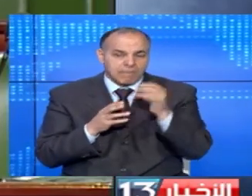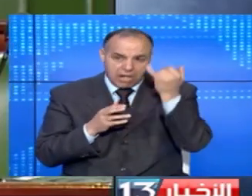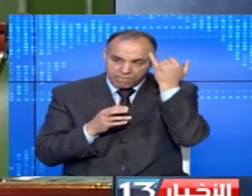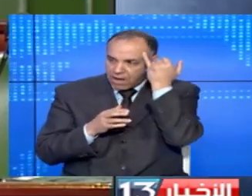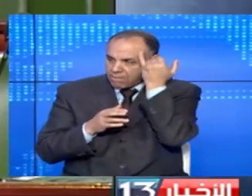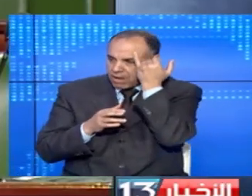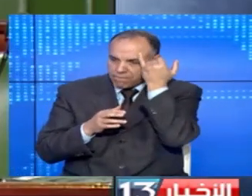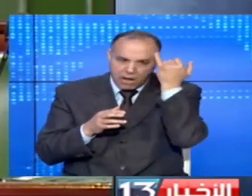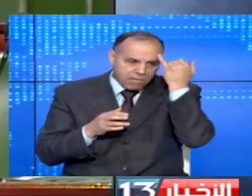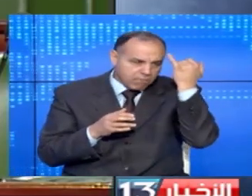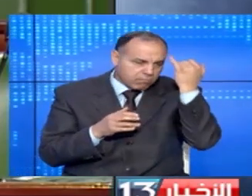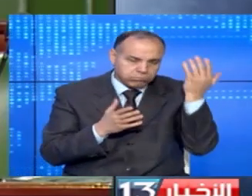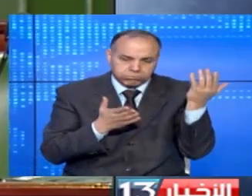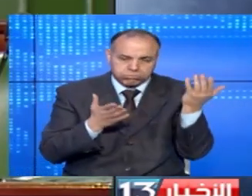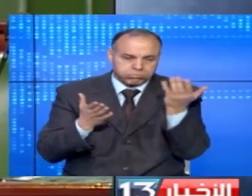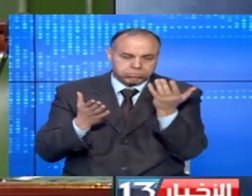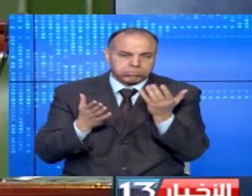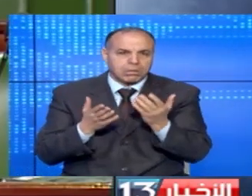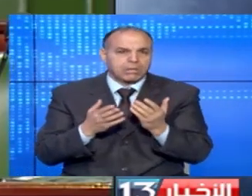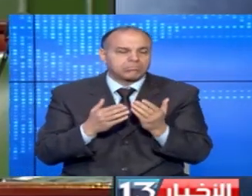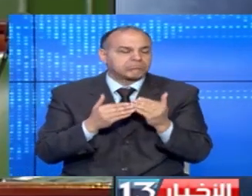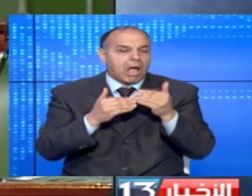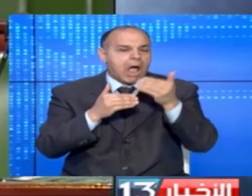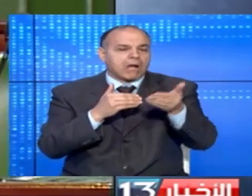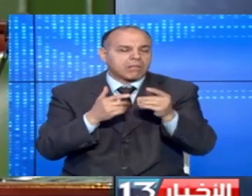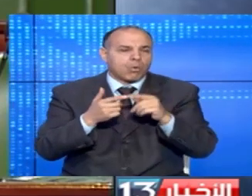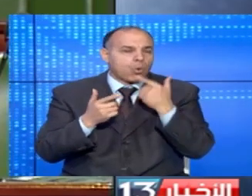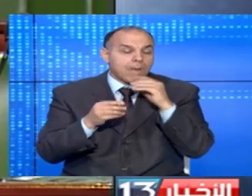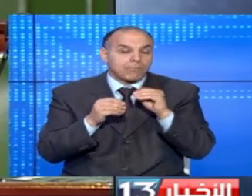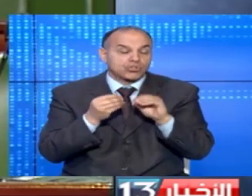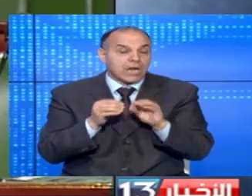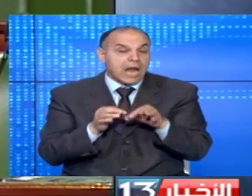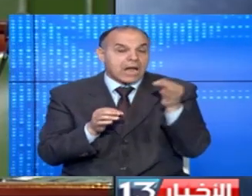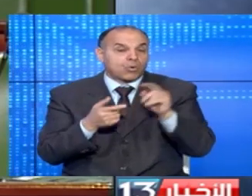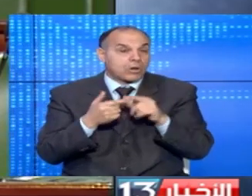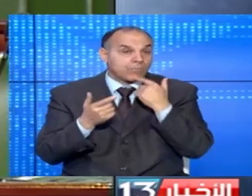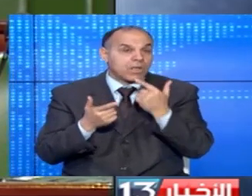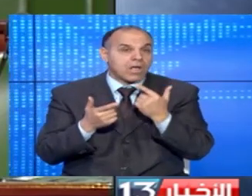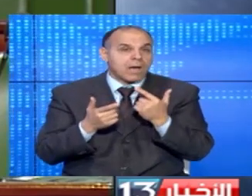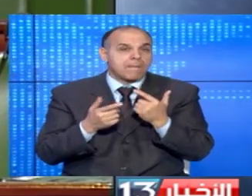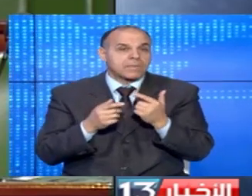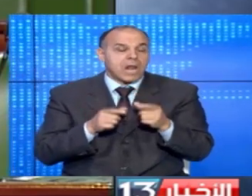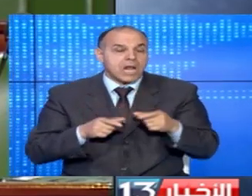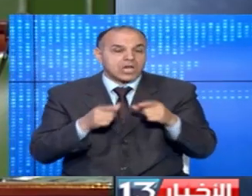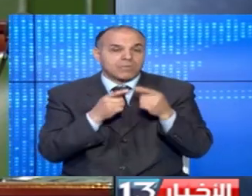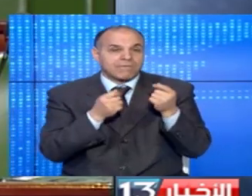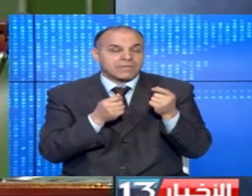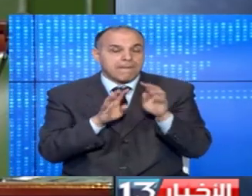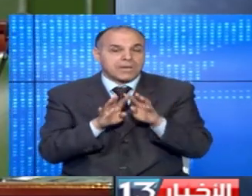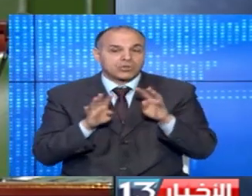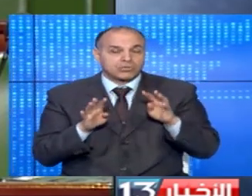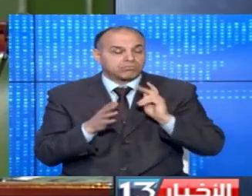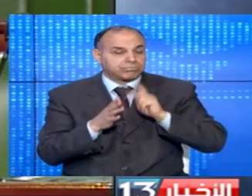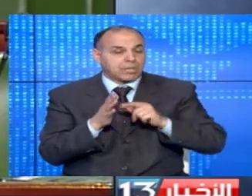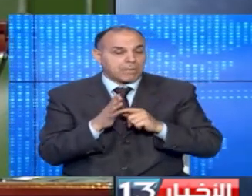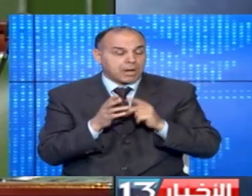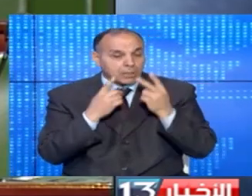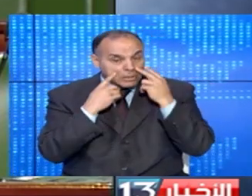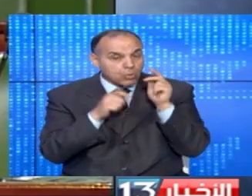اه اه تتجاوز يحل هذا الاشكال بانه اللجنه الماليه تراقب